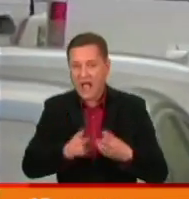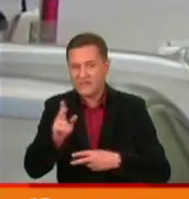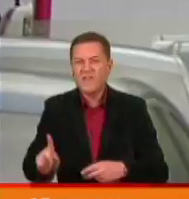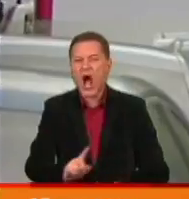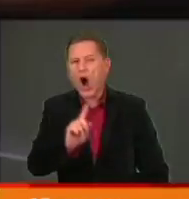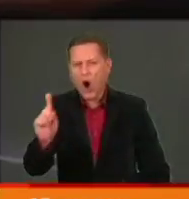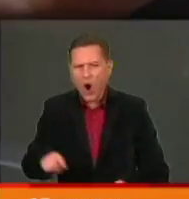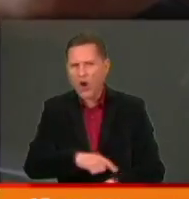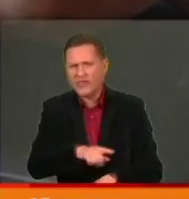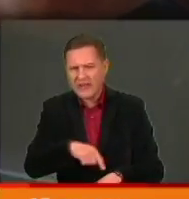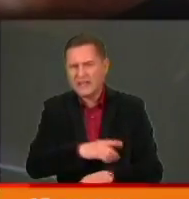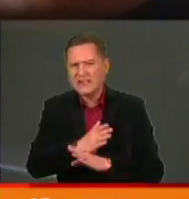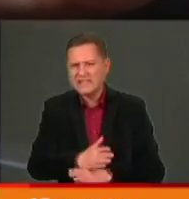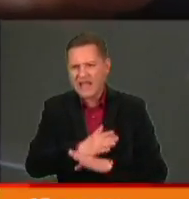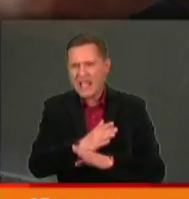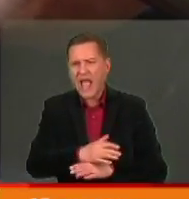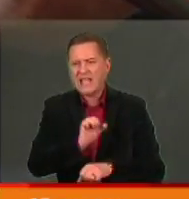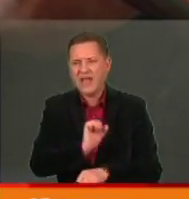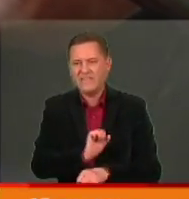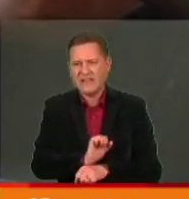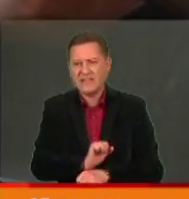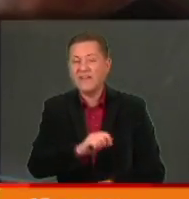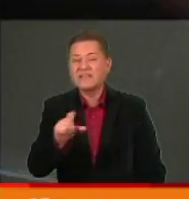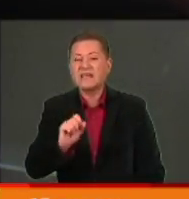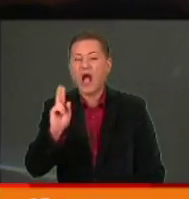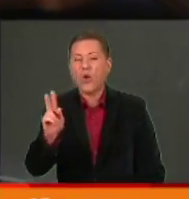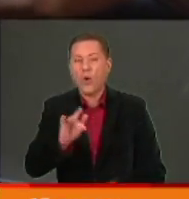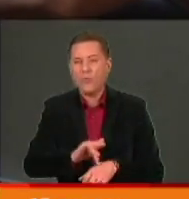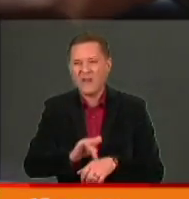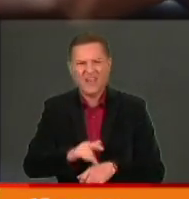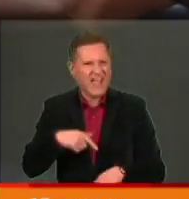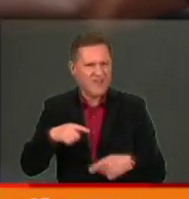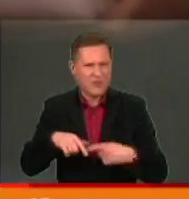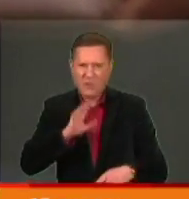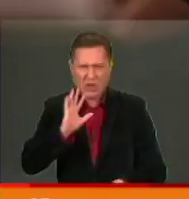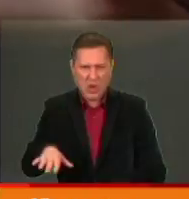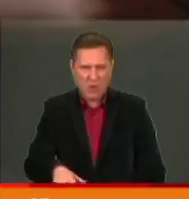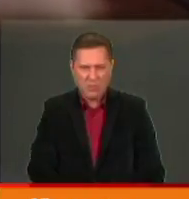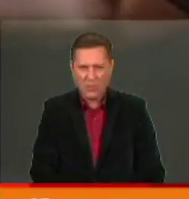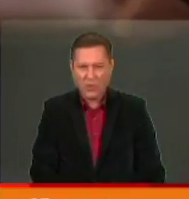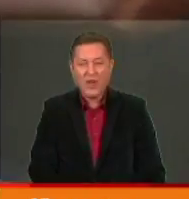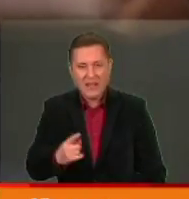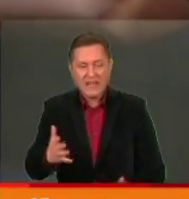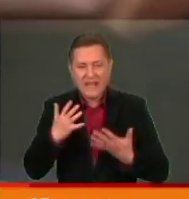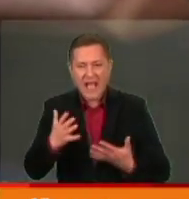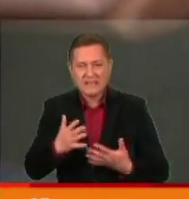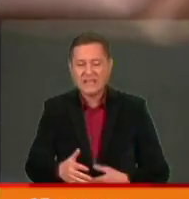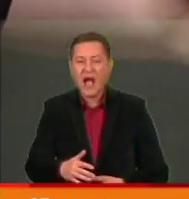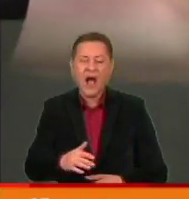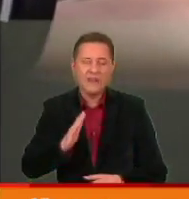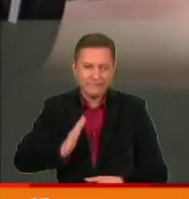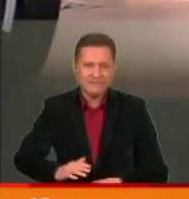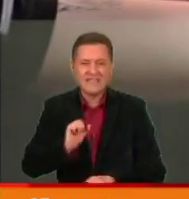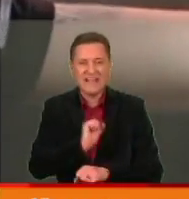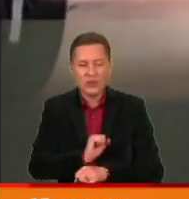стояння у тисняві. Ви за кого? За Ліверпуль чи за Реал Мадрид? Я футбол не дуже люблю. Ясно. Ну, але терпіти будете затори, чи